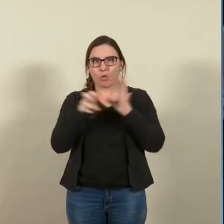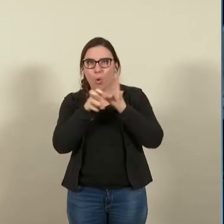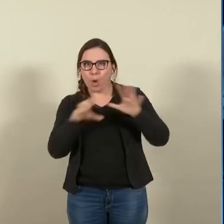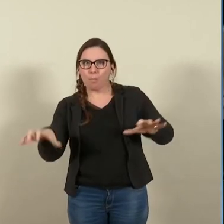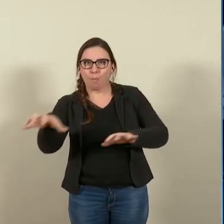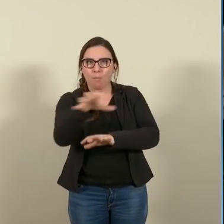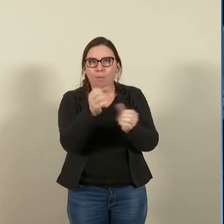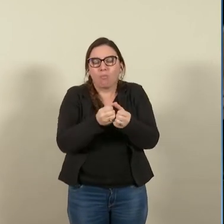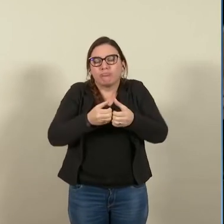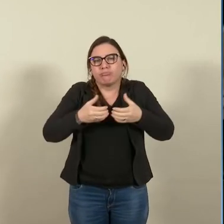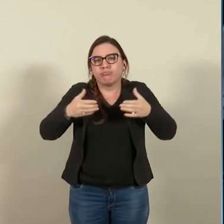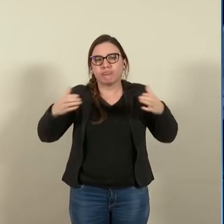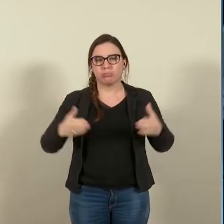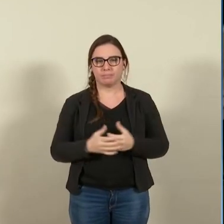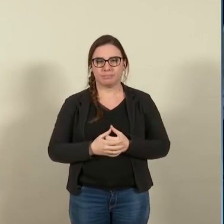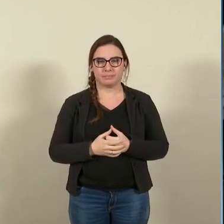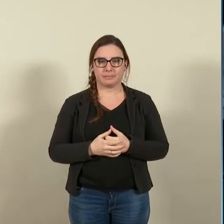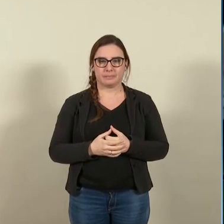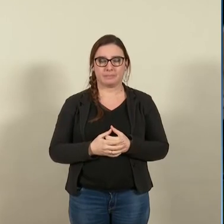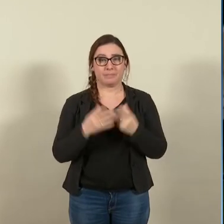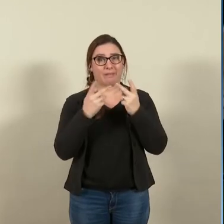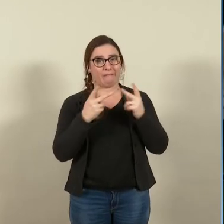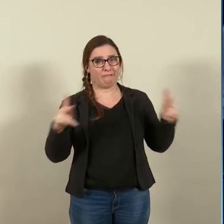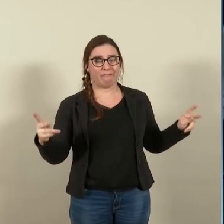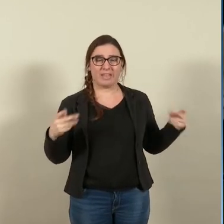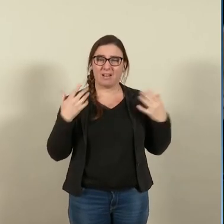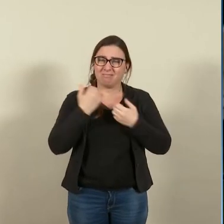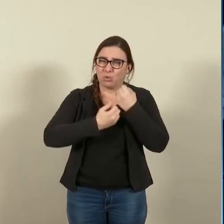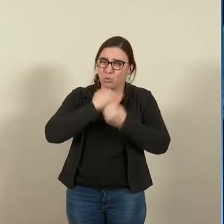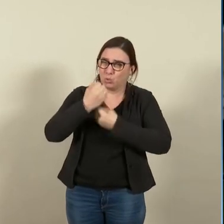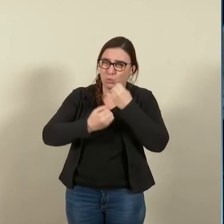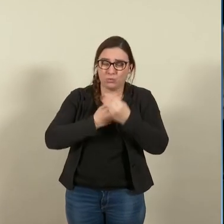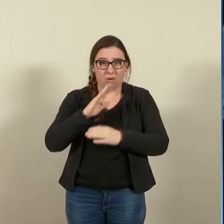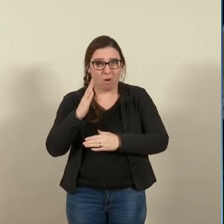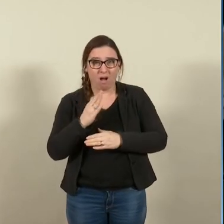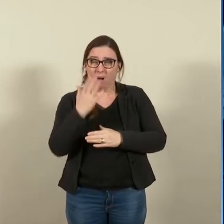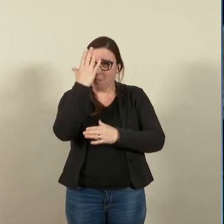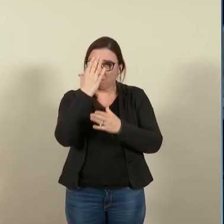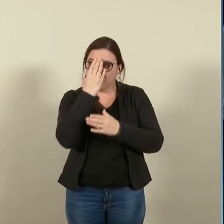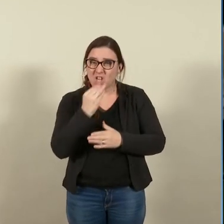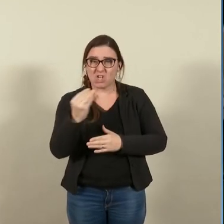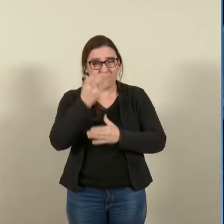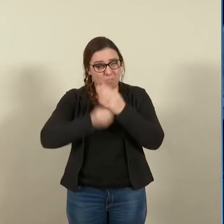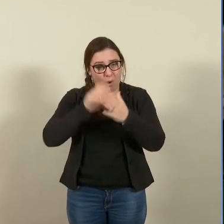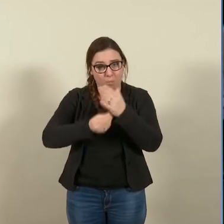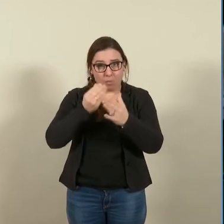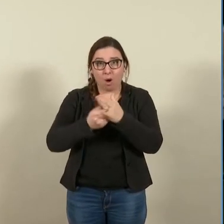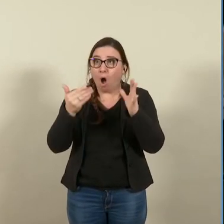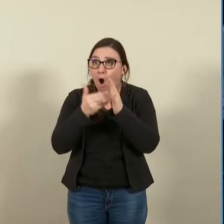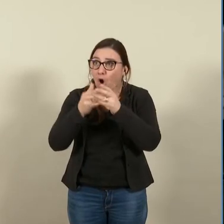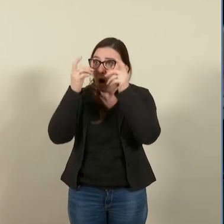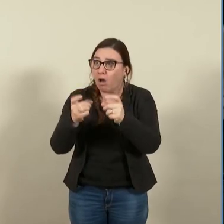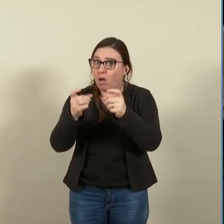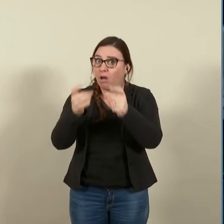cessé de se développer notre ville souffre déjà d'un manque de vraie lignes à grande vitesse et diminuer le nombre de